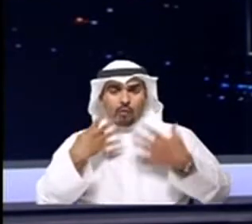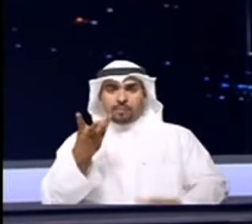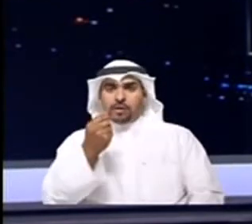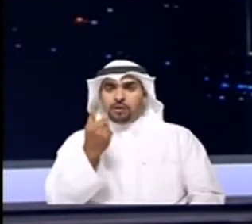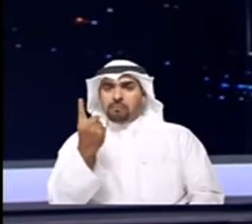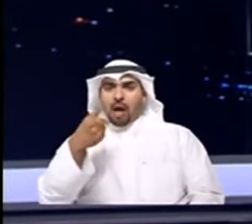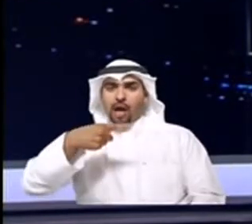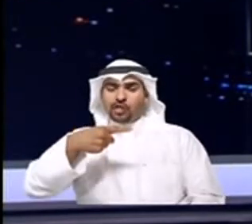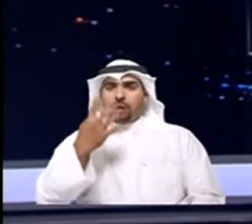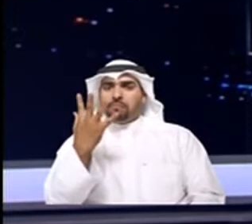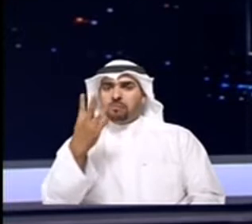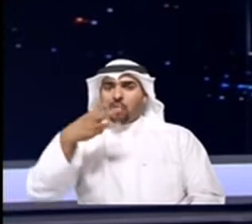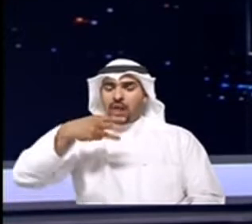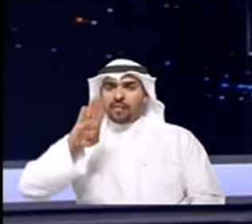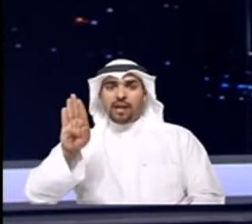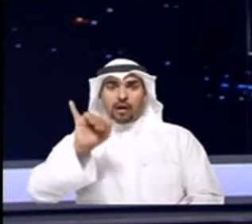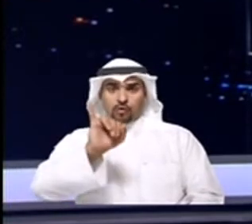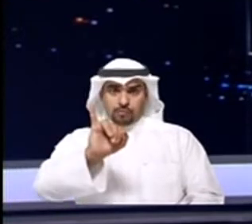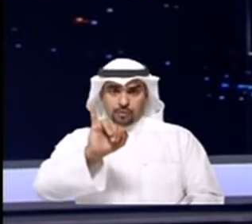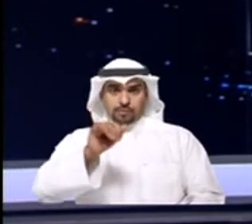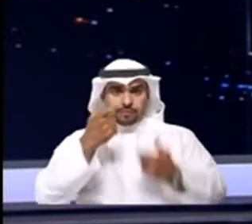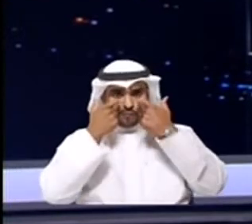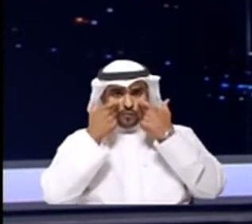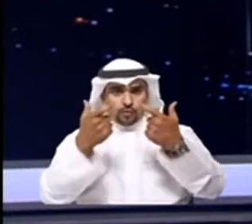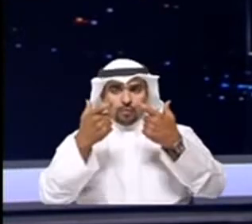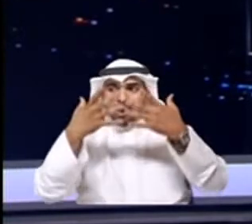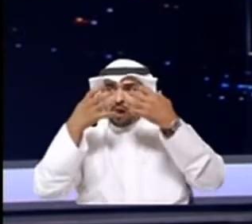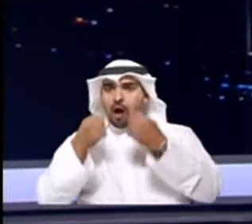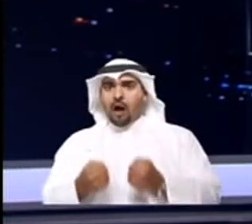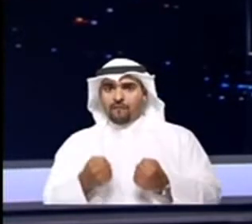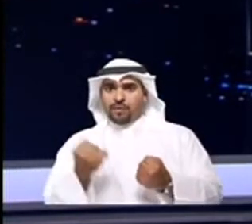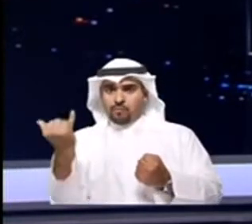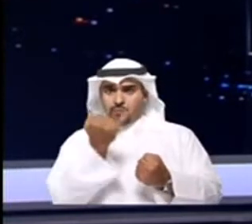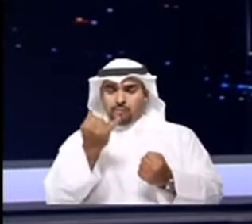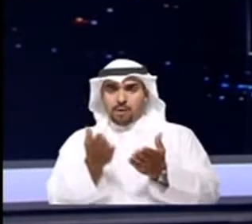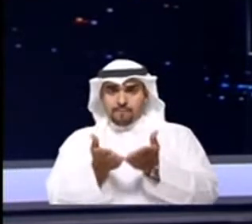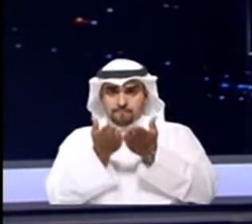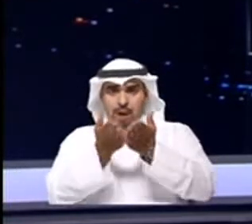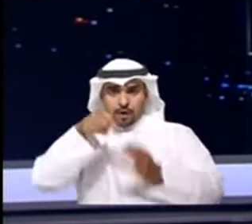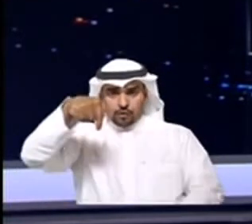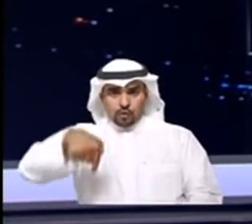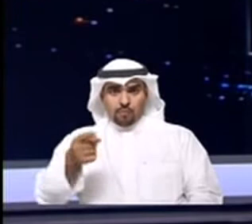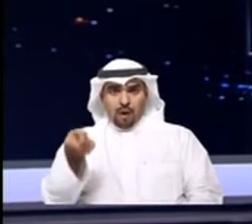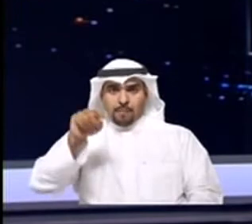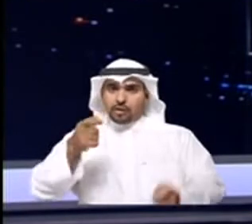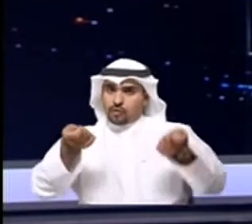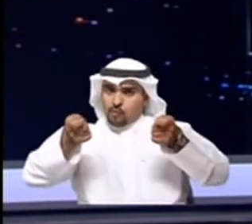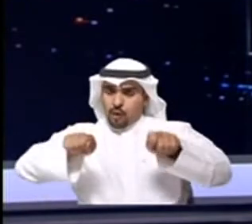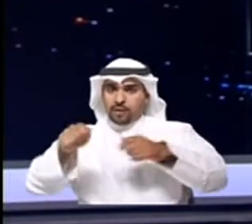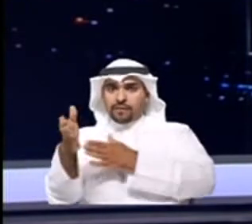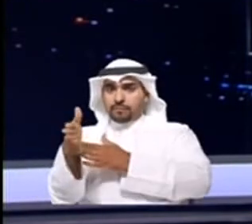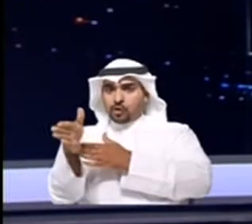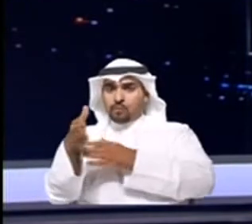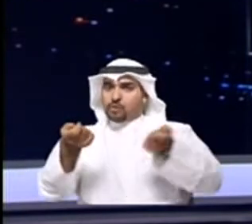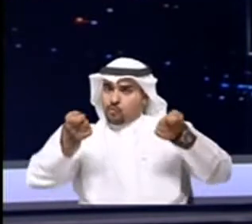10 ل 35 كم في الساعة، لكن من أجل سلامتكم ننصحكم بتأجيل أي نشاط بحري اليوم وباكر. درجة الحرارة حاليا